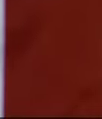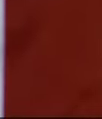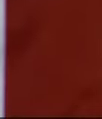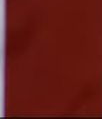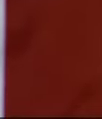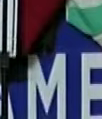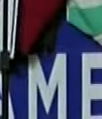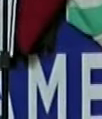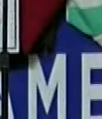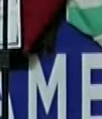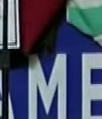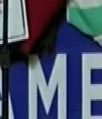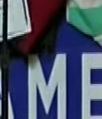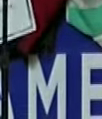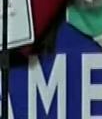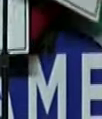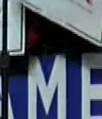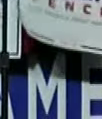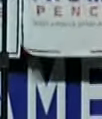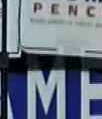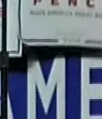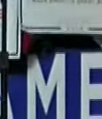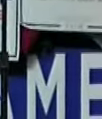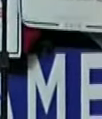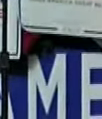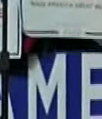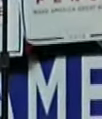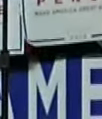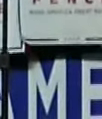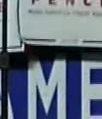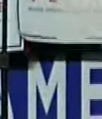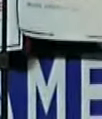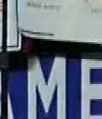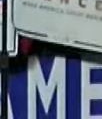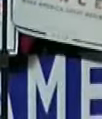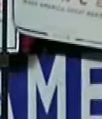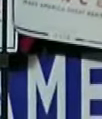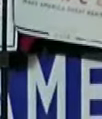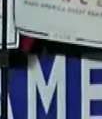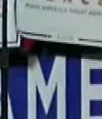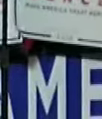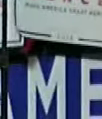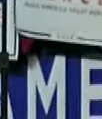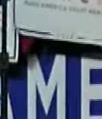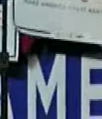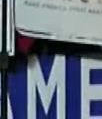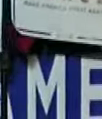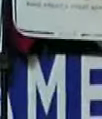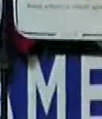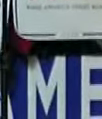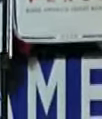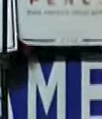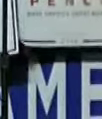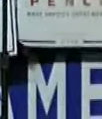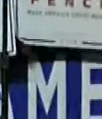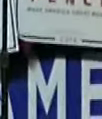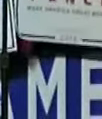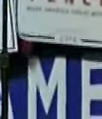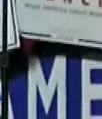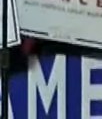our children. I want to begin tonight by thanking all of you and all of the people in this